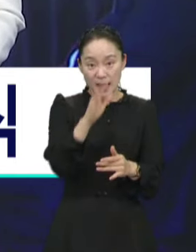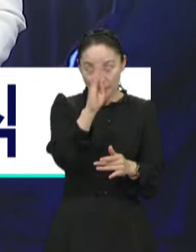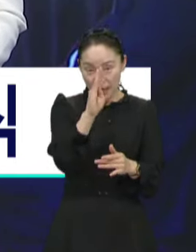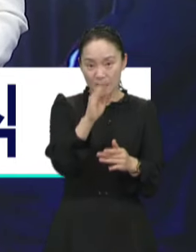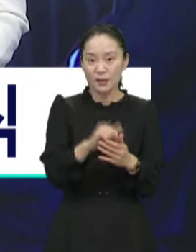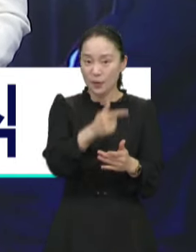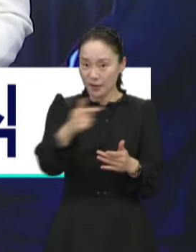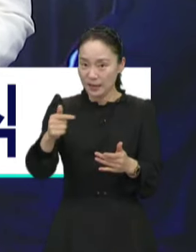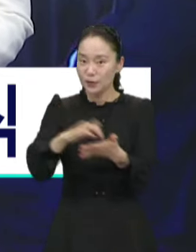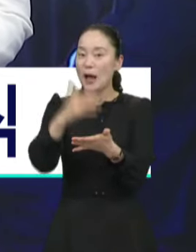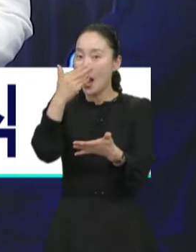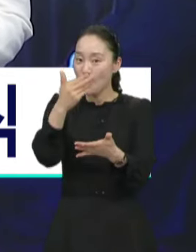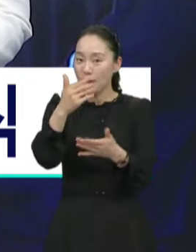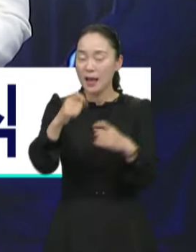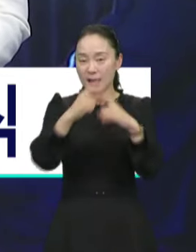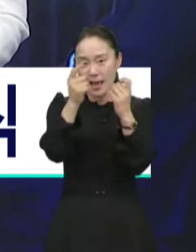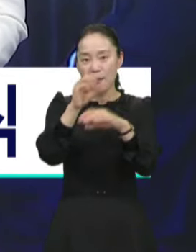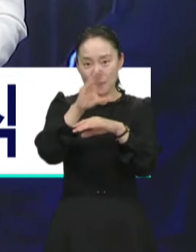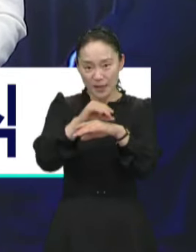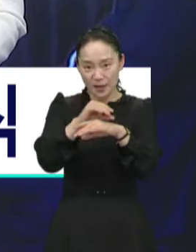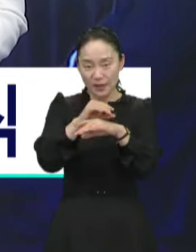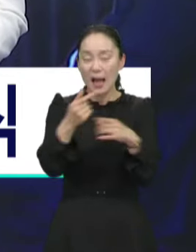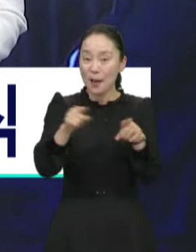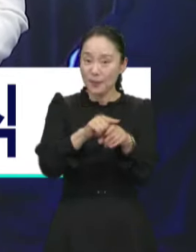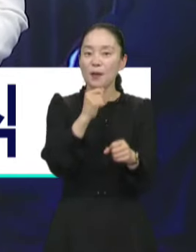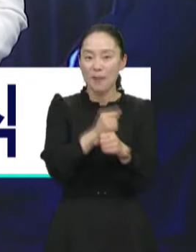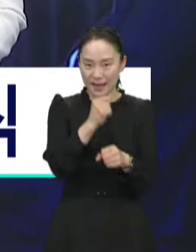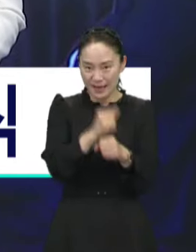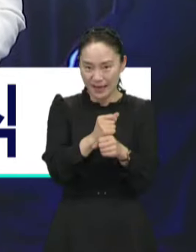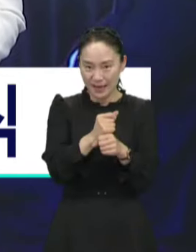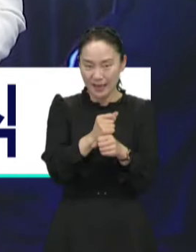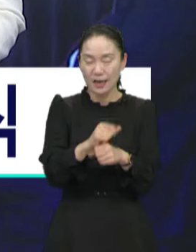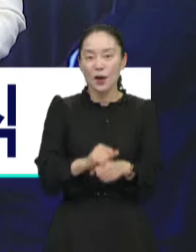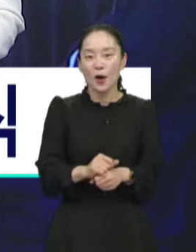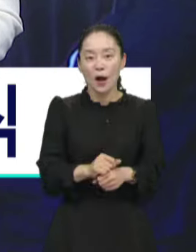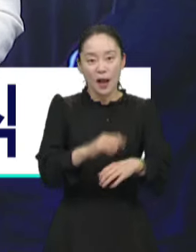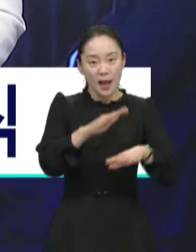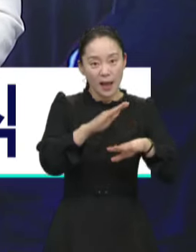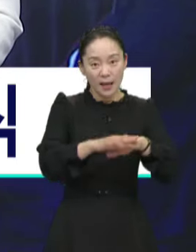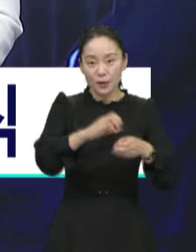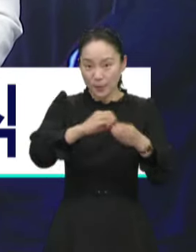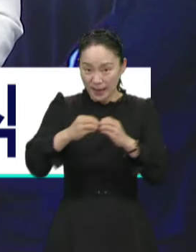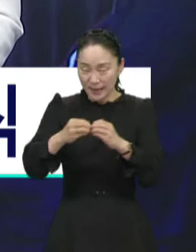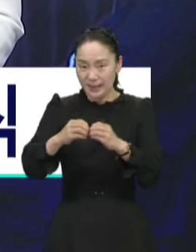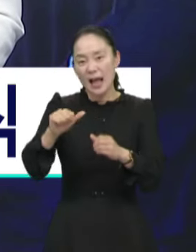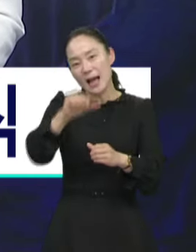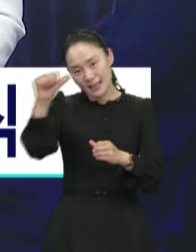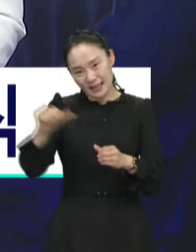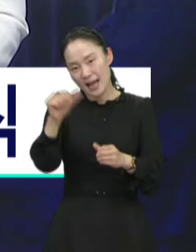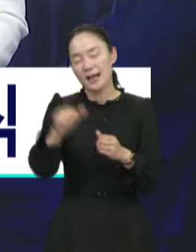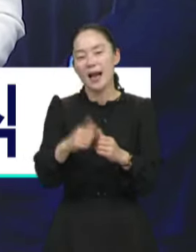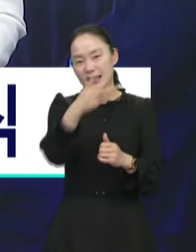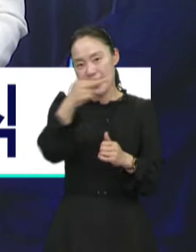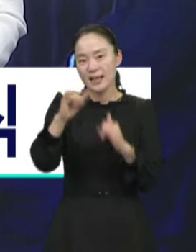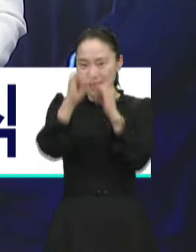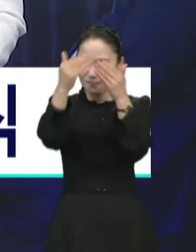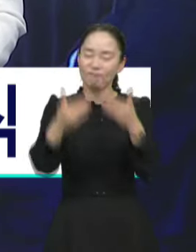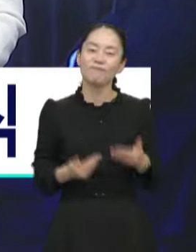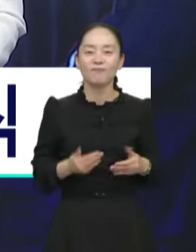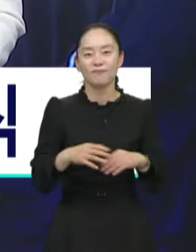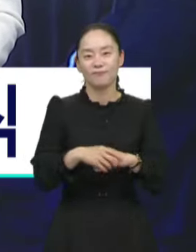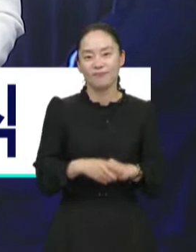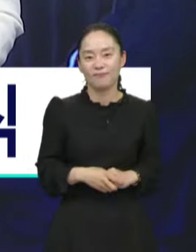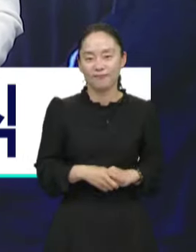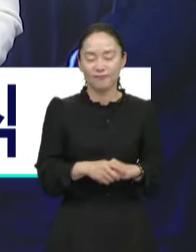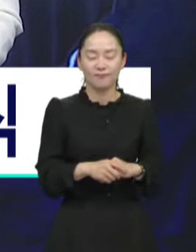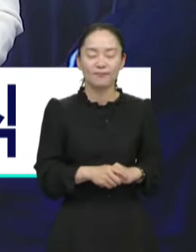비롯한 아홉개 지역민방위 공동 제작한 UHD 특집다큐 핸드메이드인 아시아가 대상을 수상했습니다